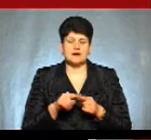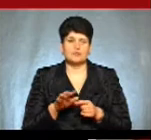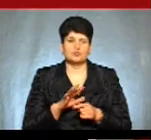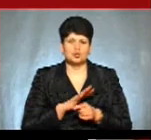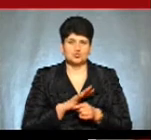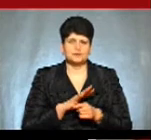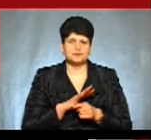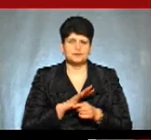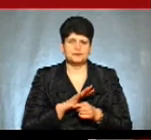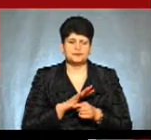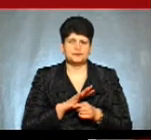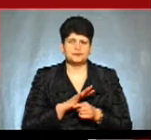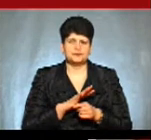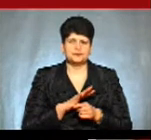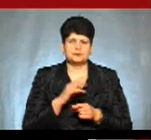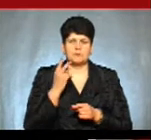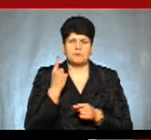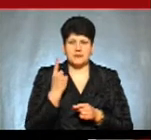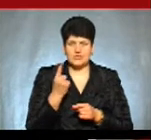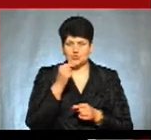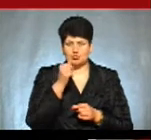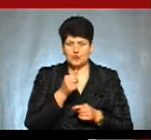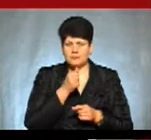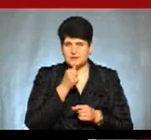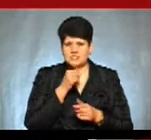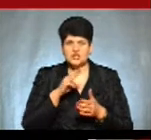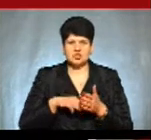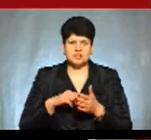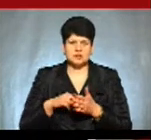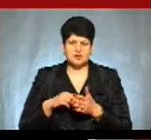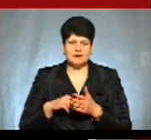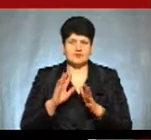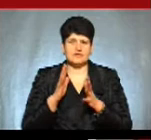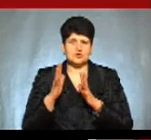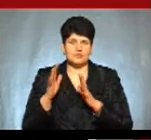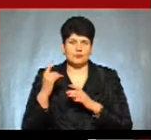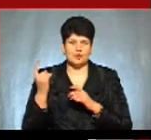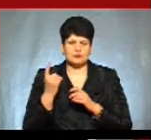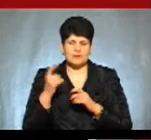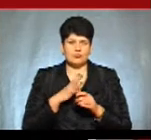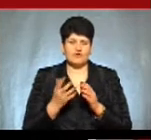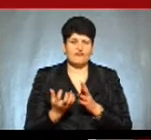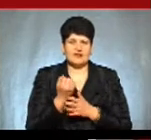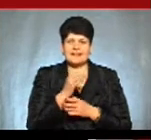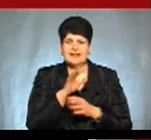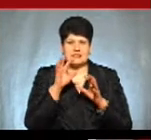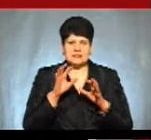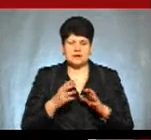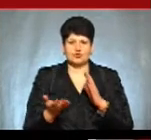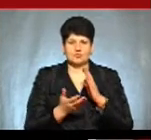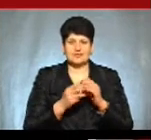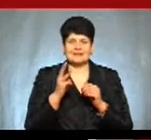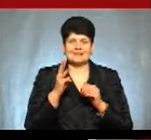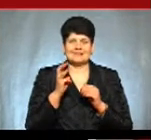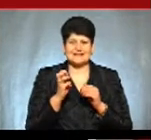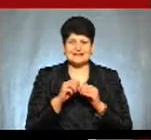було в першому місяці справа по ДБ Кременецьке лісове господарство, де була виявлена незаконна рубка на